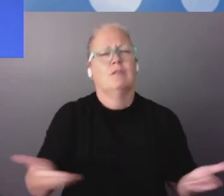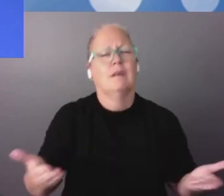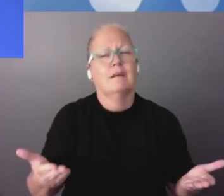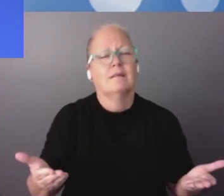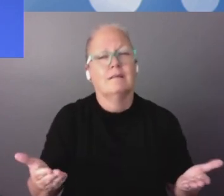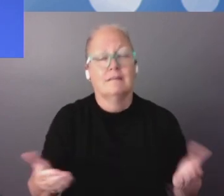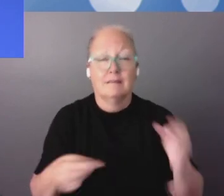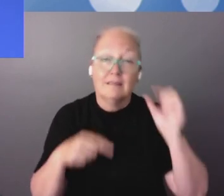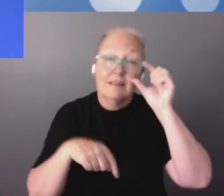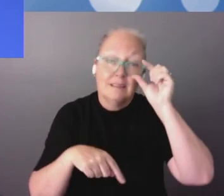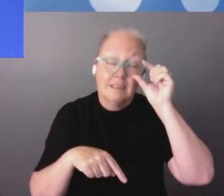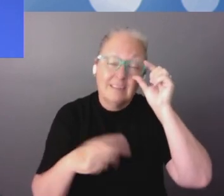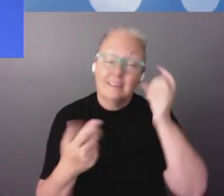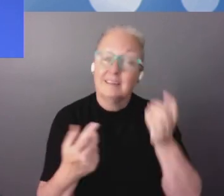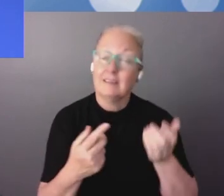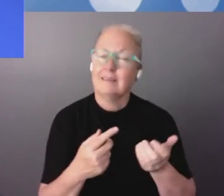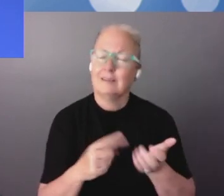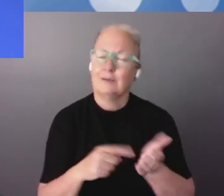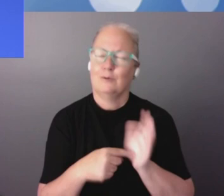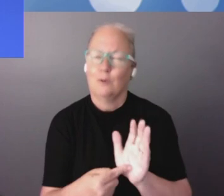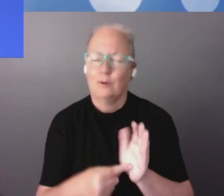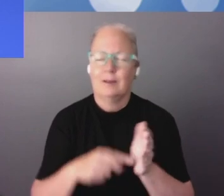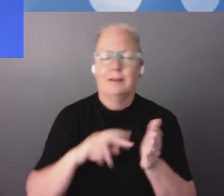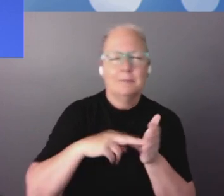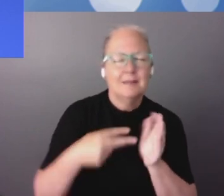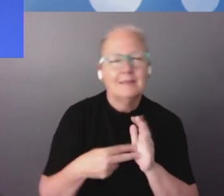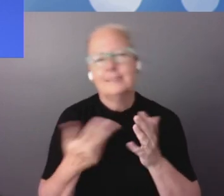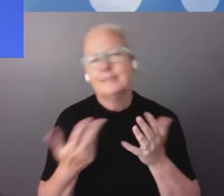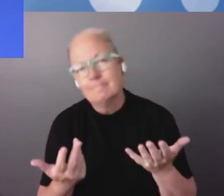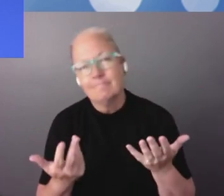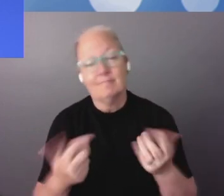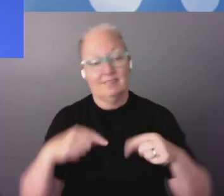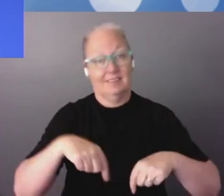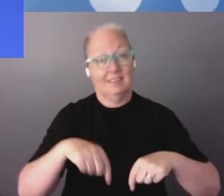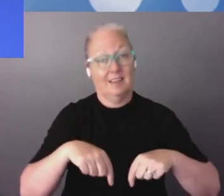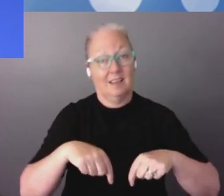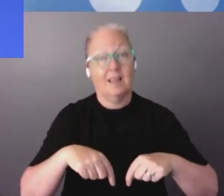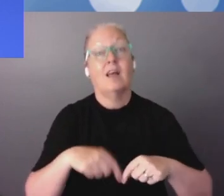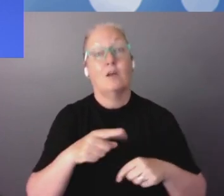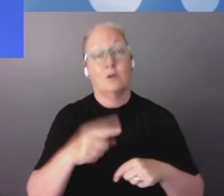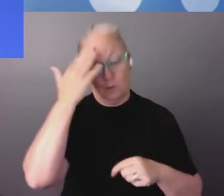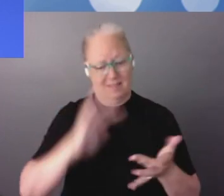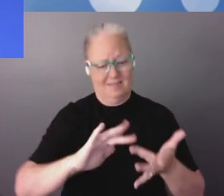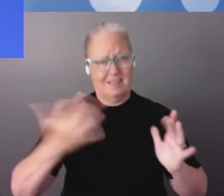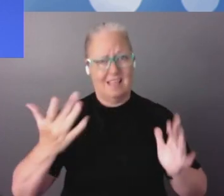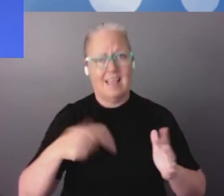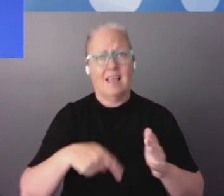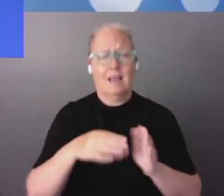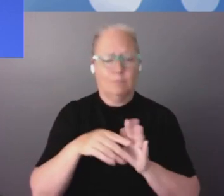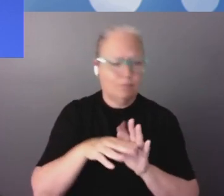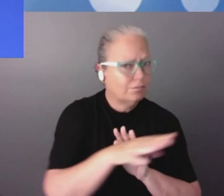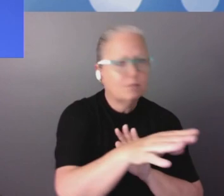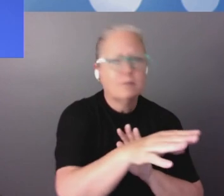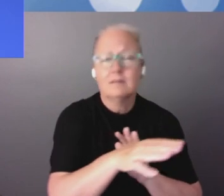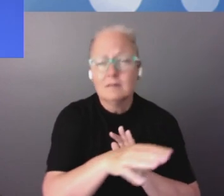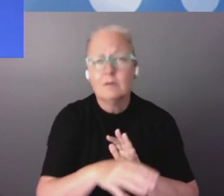今天社会媒体当中的一个作用，如果你不付钱的话，那么你就会成为被